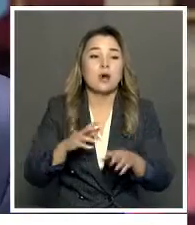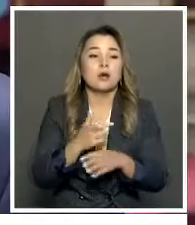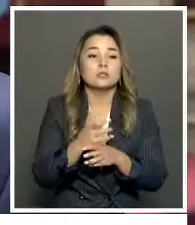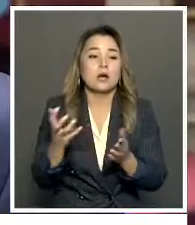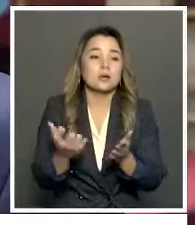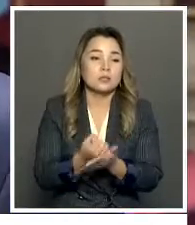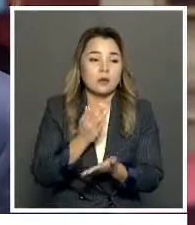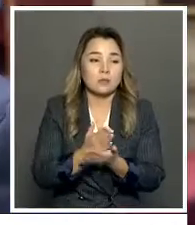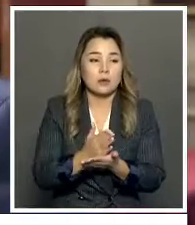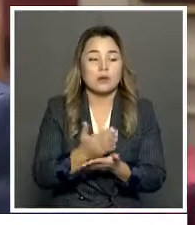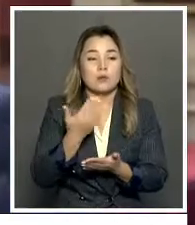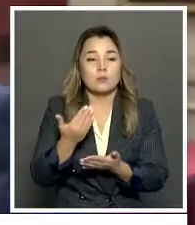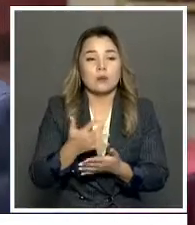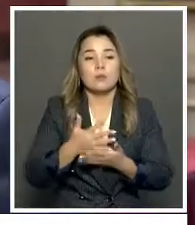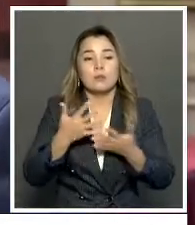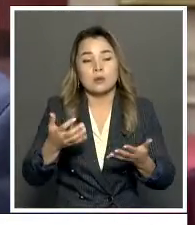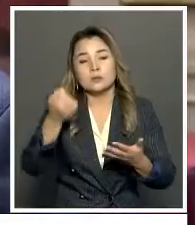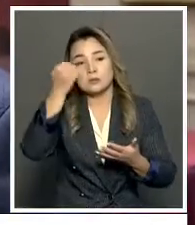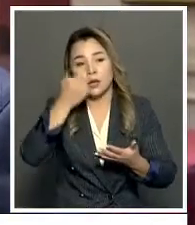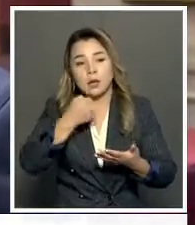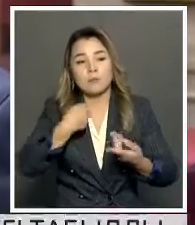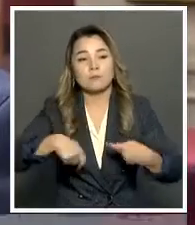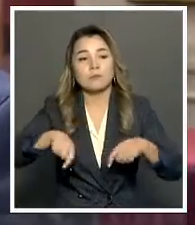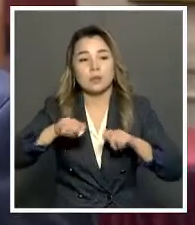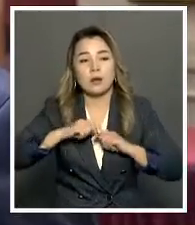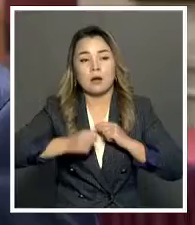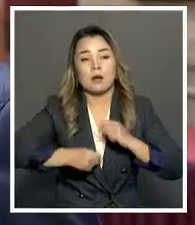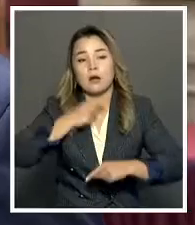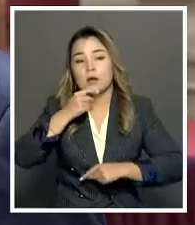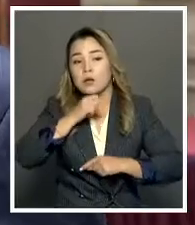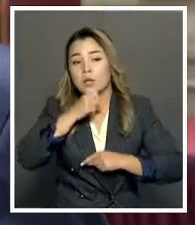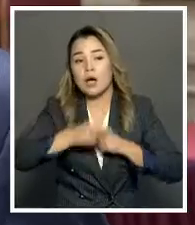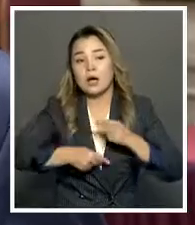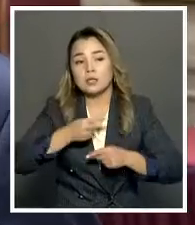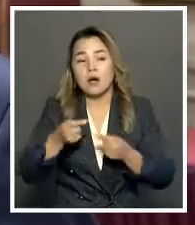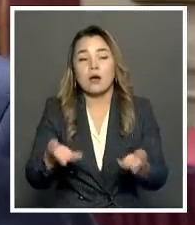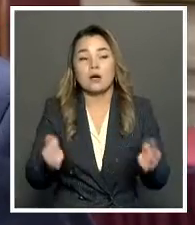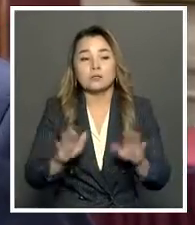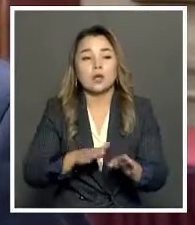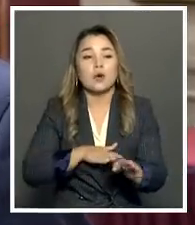жатыр? Ең басты аманат біздің аталарымыздан қалған. Соны істеуіміз керек.